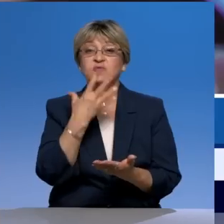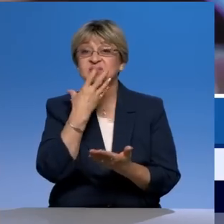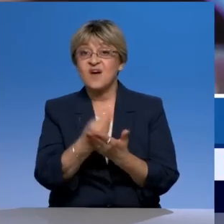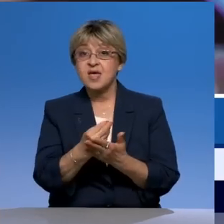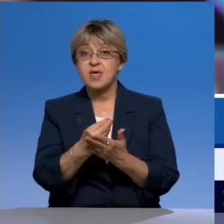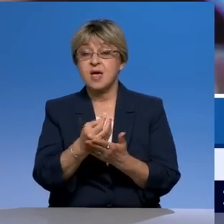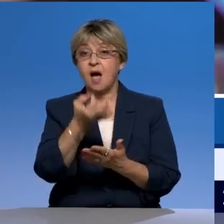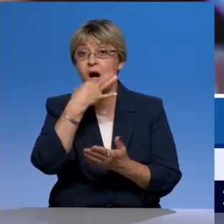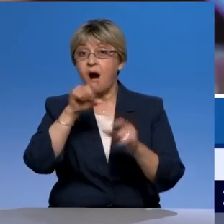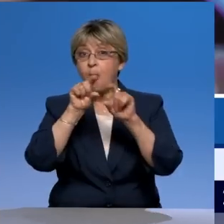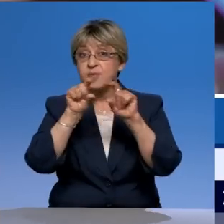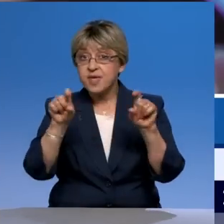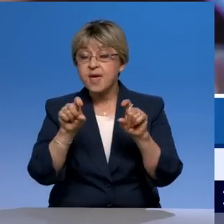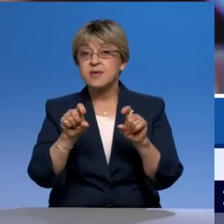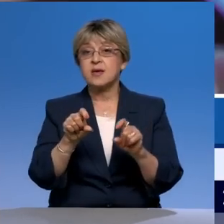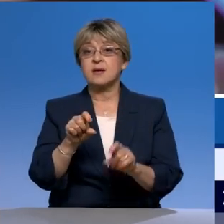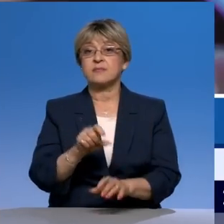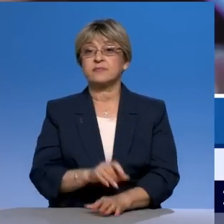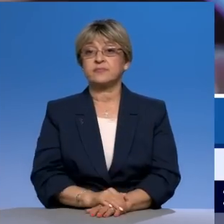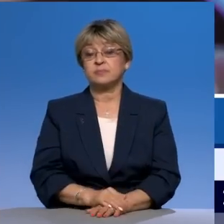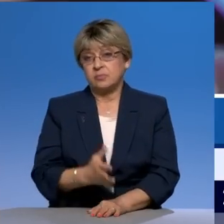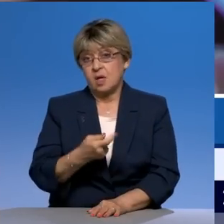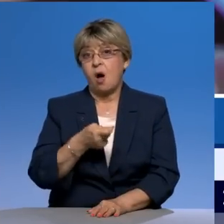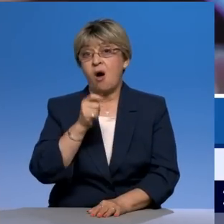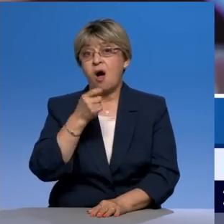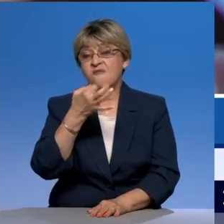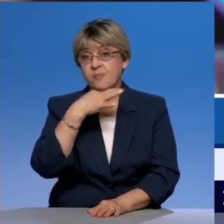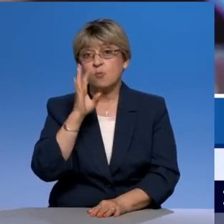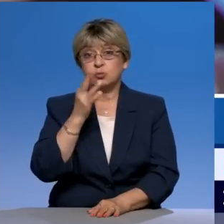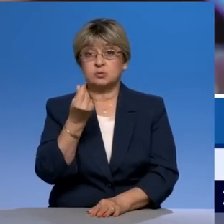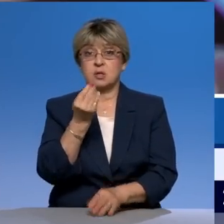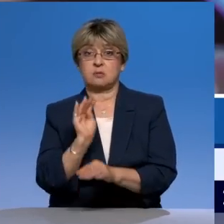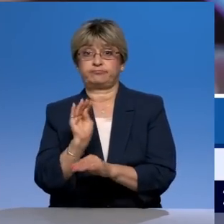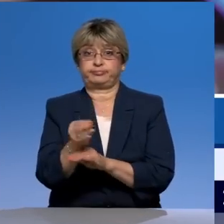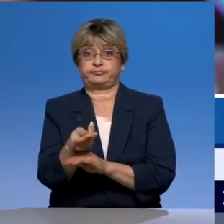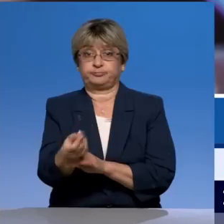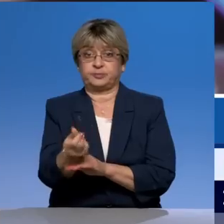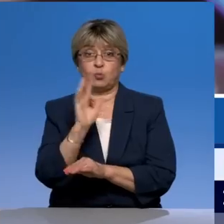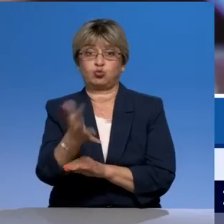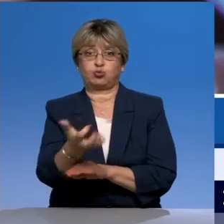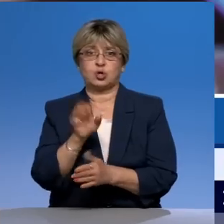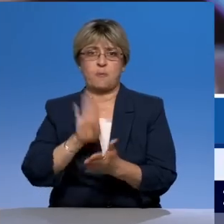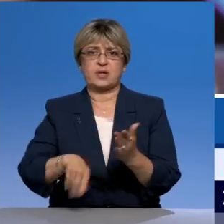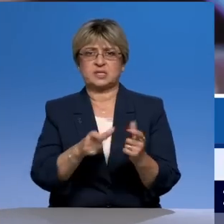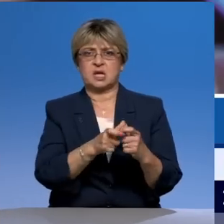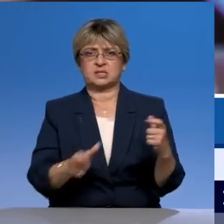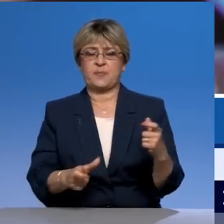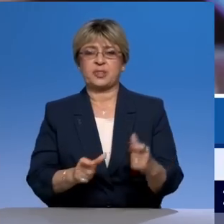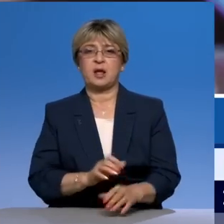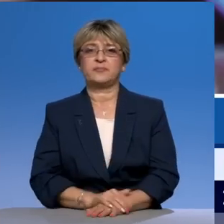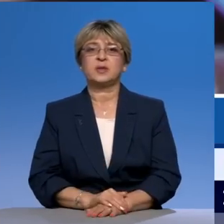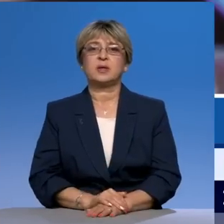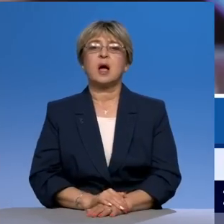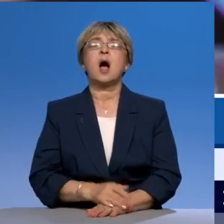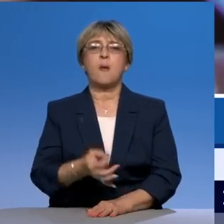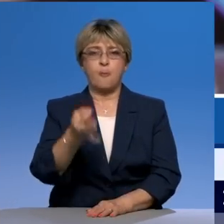знаю, будут пытаться уговорить... В аптеку пойдут, переплатят аптекарь, все там... То есть, грубо говоря,